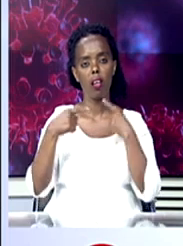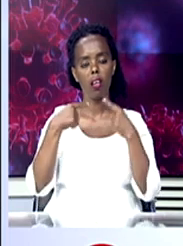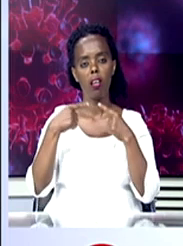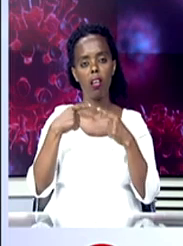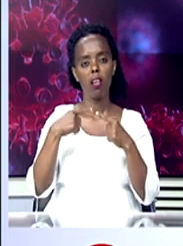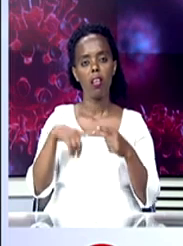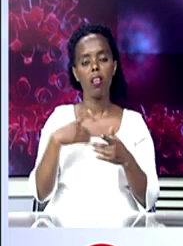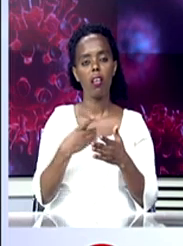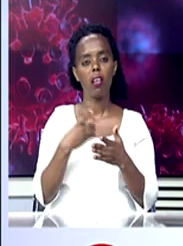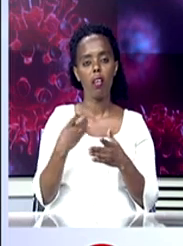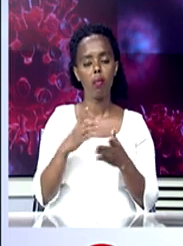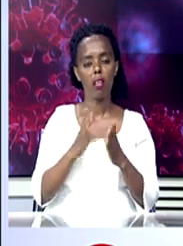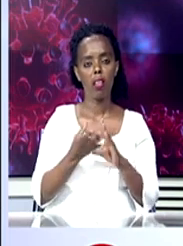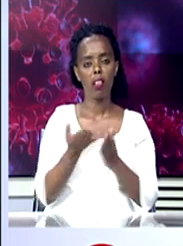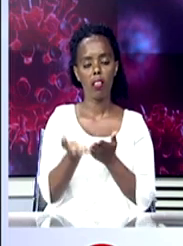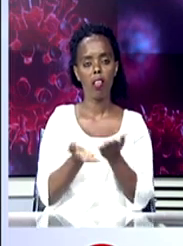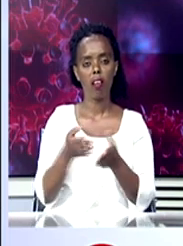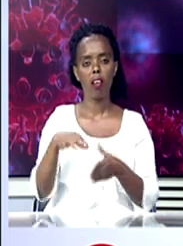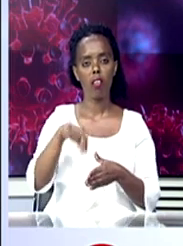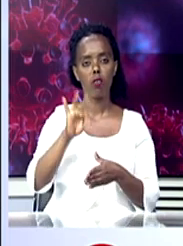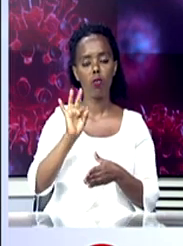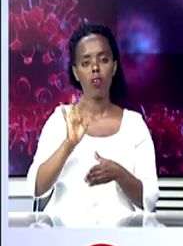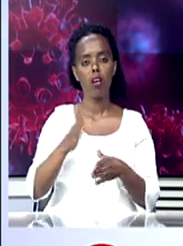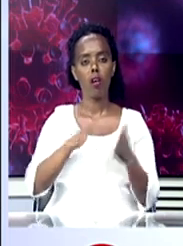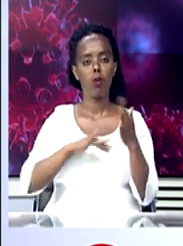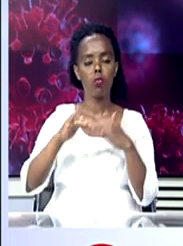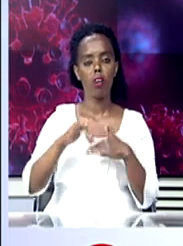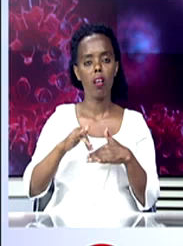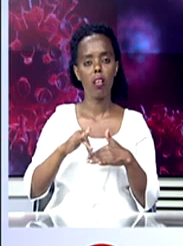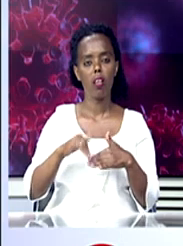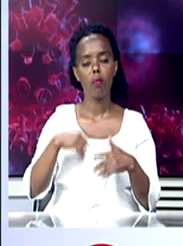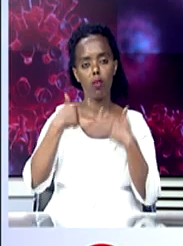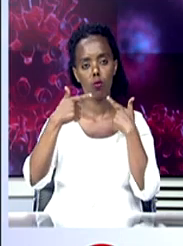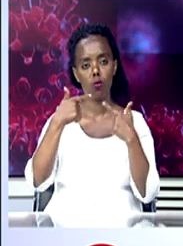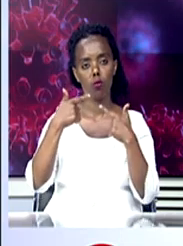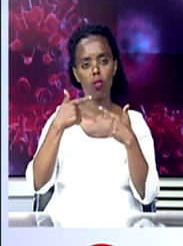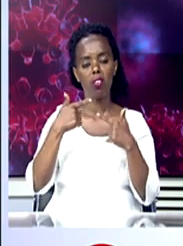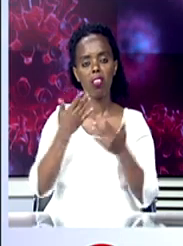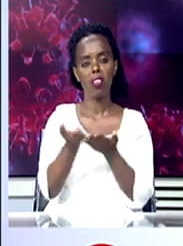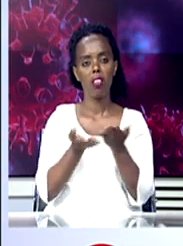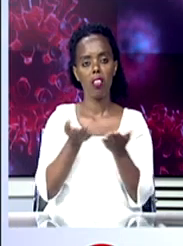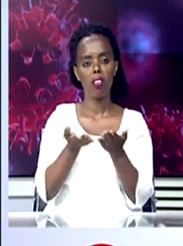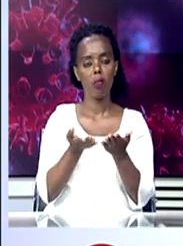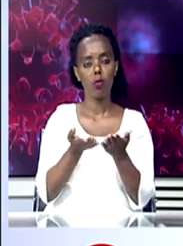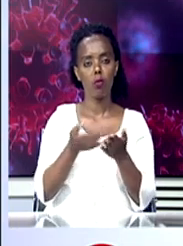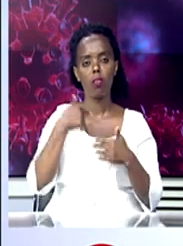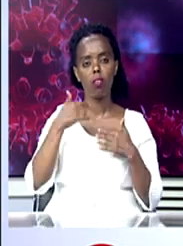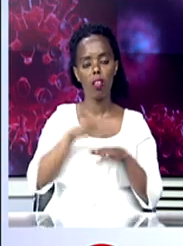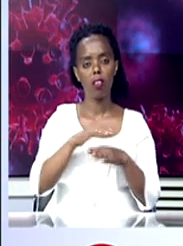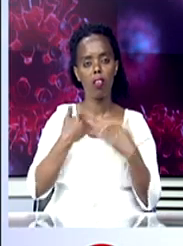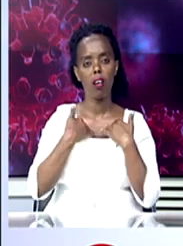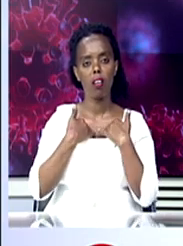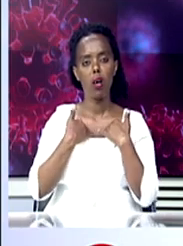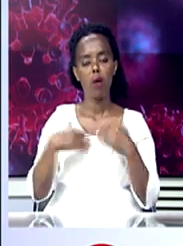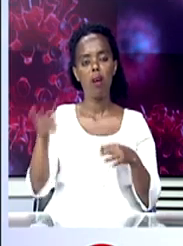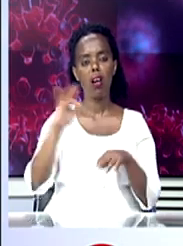deemanii tajaajila argachuuf rakkoo isaanii himachuuf qoratamuudhaaf himachuutu isaan irra jiraata.